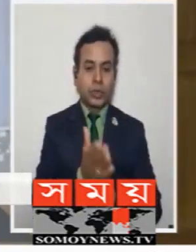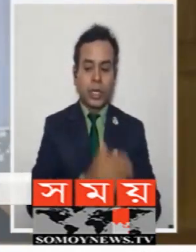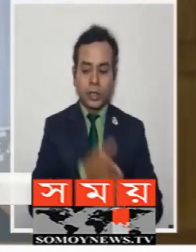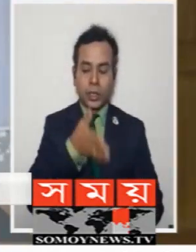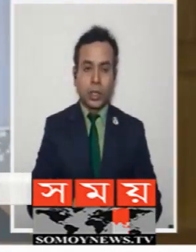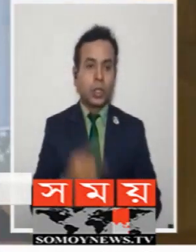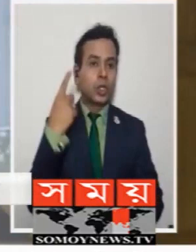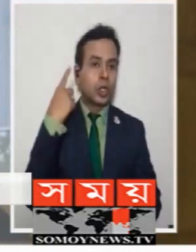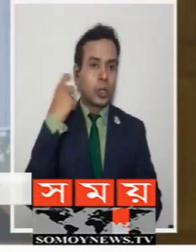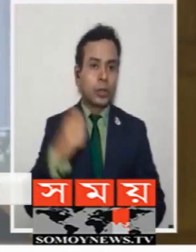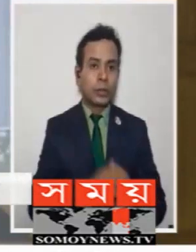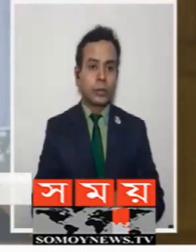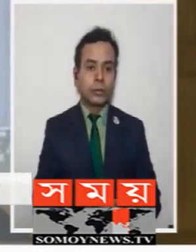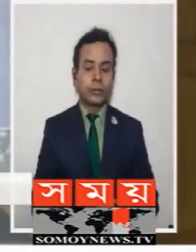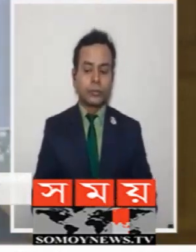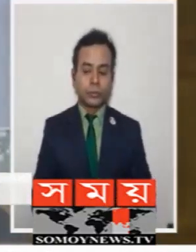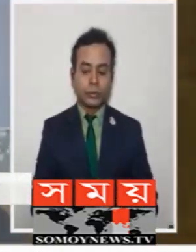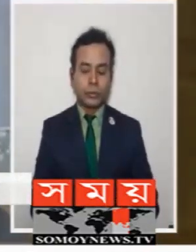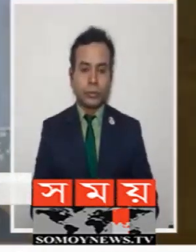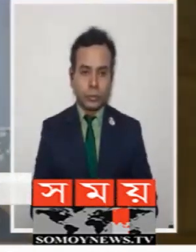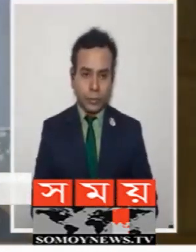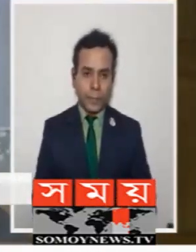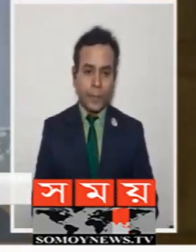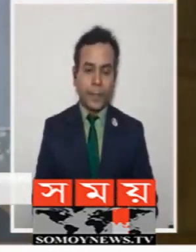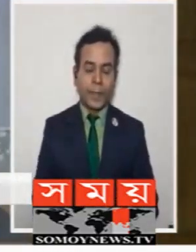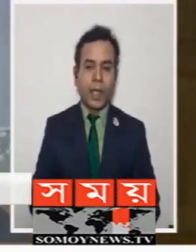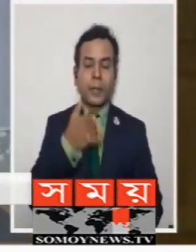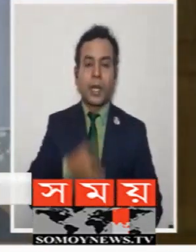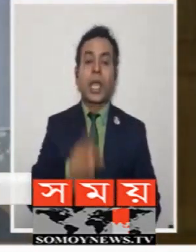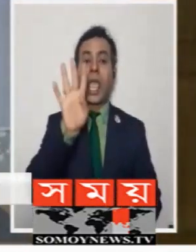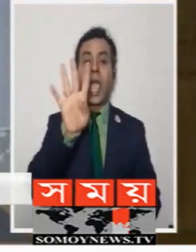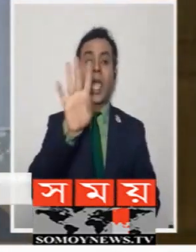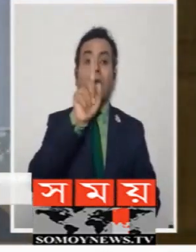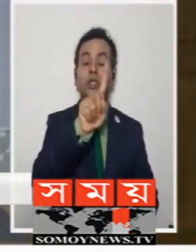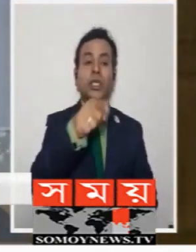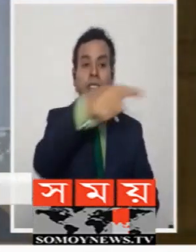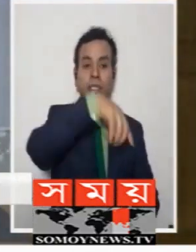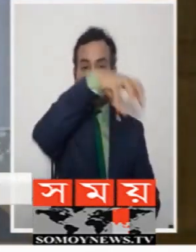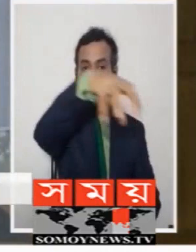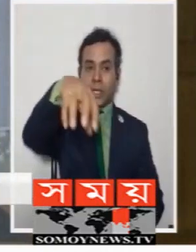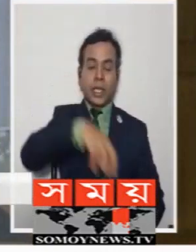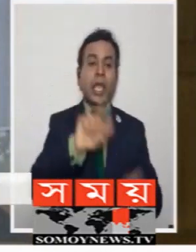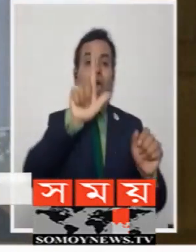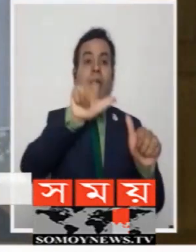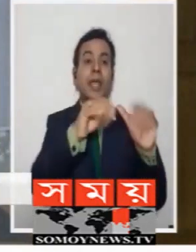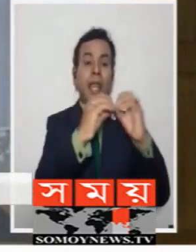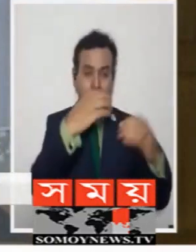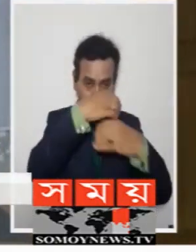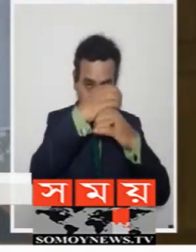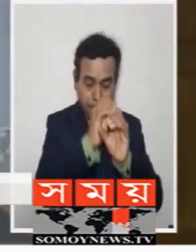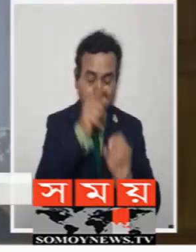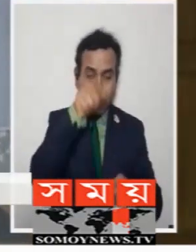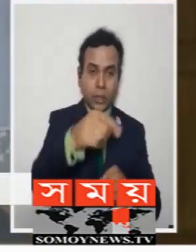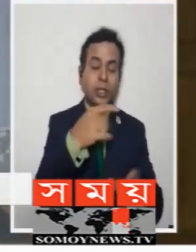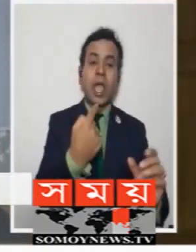আমরা 41টি ল্যাব থেকে আমাদের নমুনা সংগৃহীত হয়েছে এবং নমুনা পরীক্ষা হয়েছে। এই 41টি ল্যাবের মধ্যে